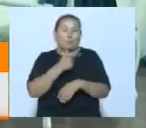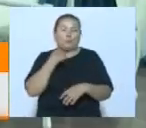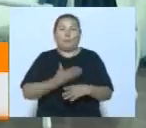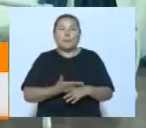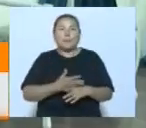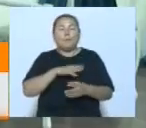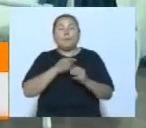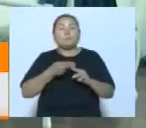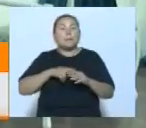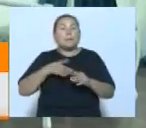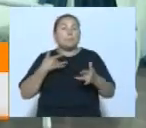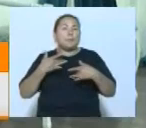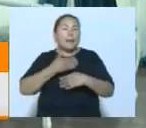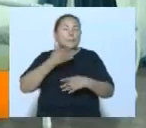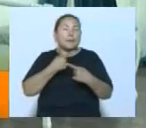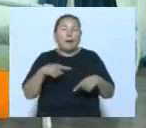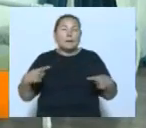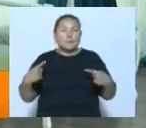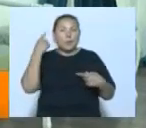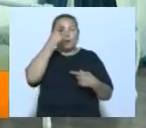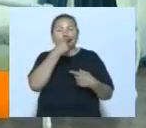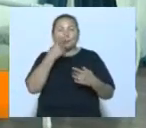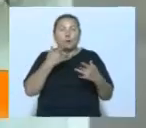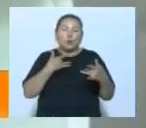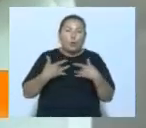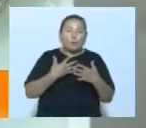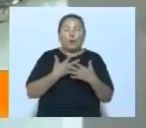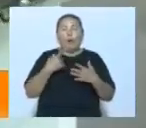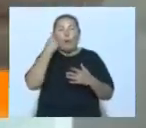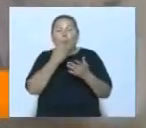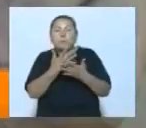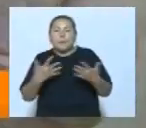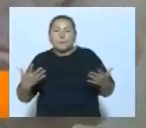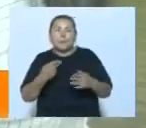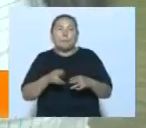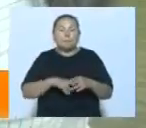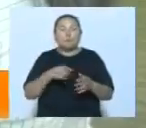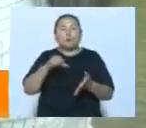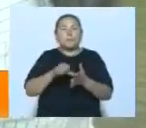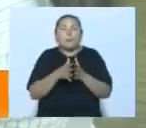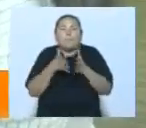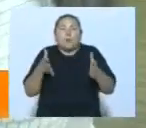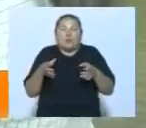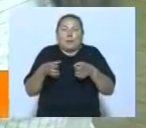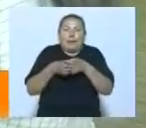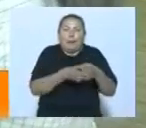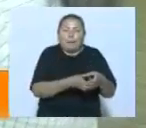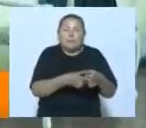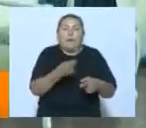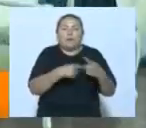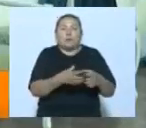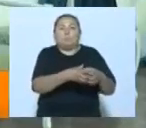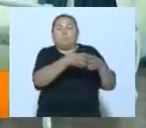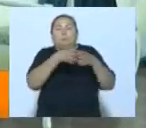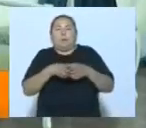В этой пьесе разные роли и разные образы. Их все играет один актер. Мы участвовали в небольшой делегации и вернулись с большим